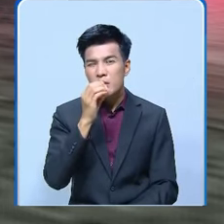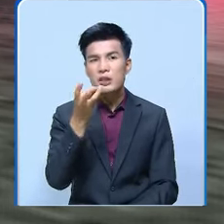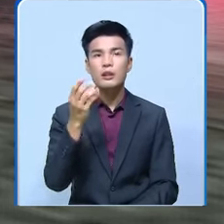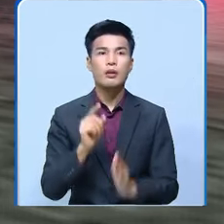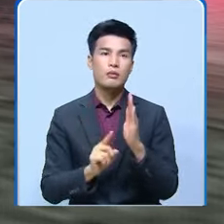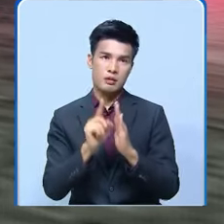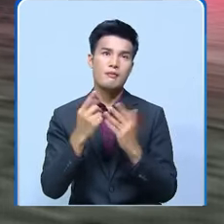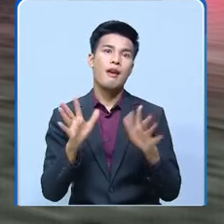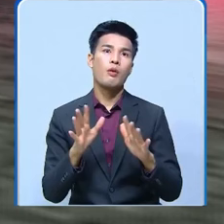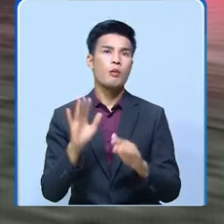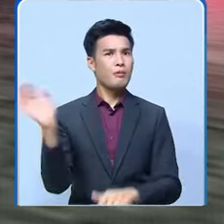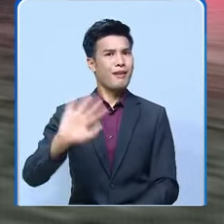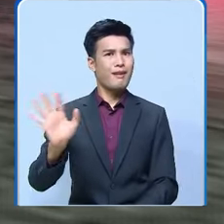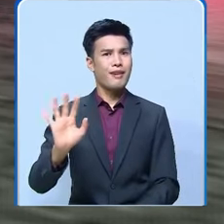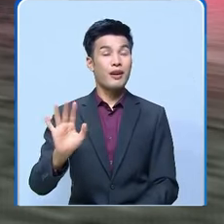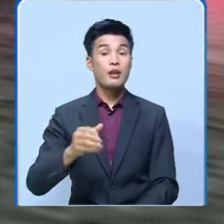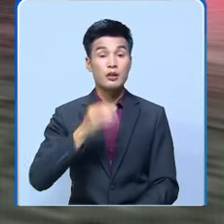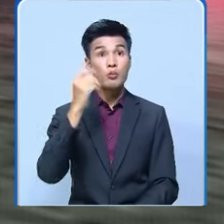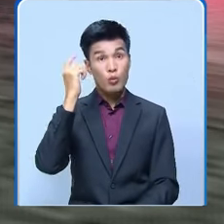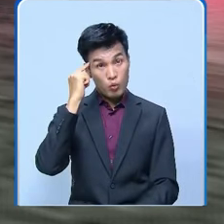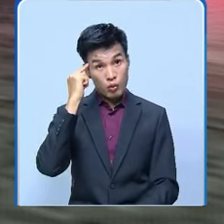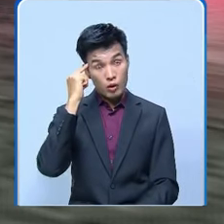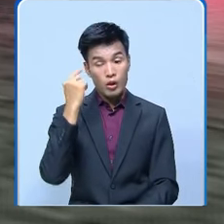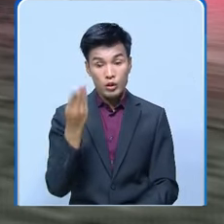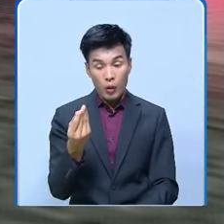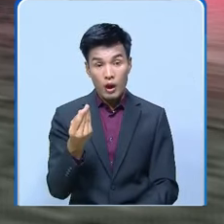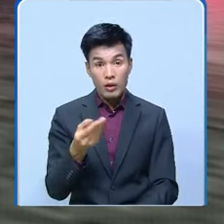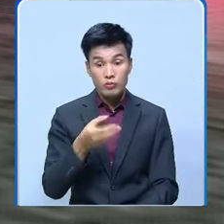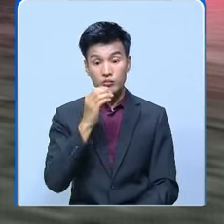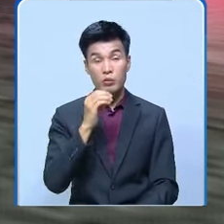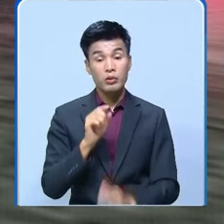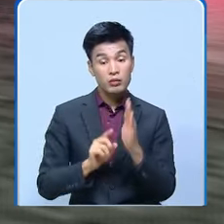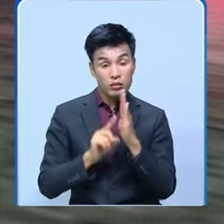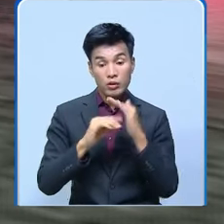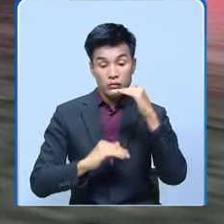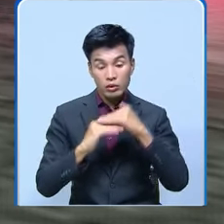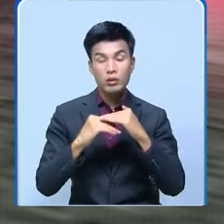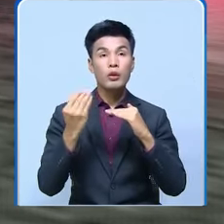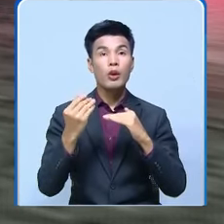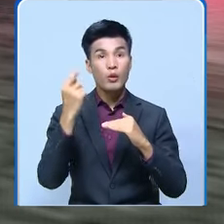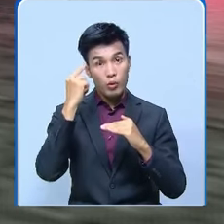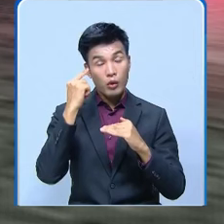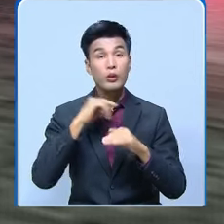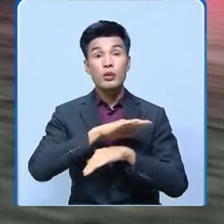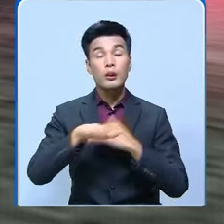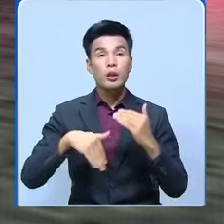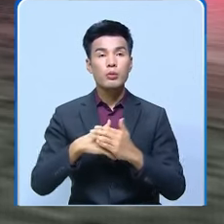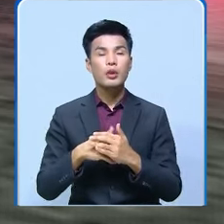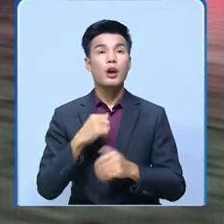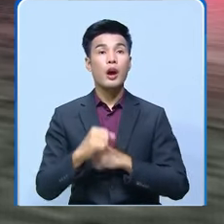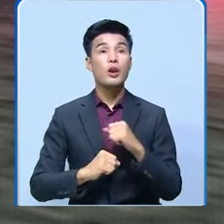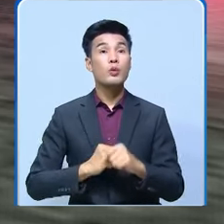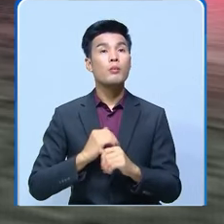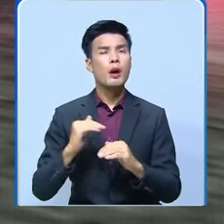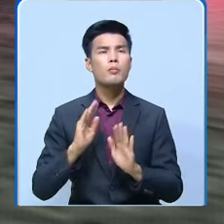อขึ้นเลยไม่ได้ใครที่เป็นนักดื่มคุณรู้นี่ว่าเท่าไหร่มันจะถึงขึ้นมาเท่าไหร่ยังไงใช่มั้ยเพราะปกติอย่างเราเราเองพวกเราอายุอย่างพวกเรามัน